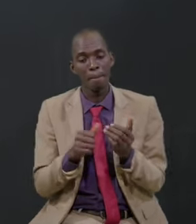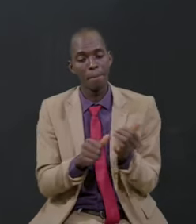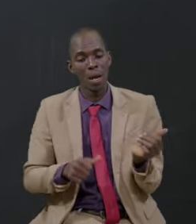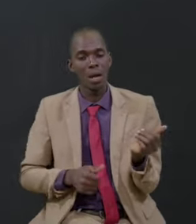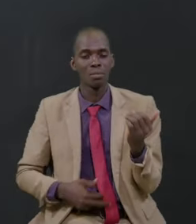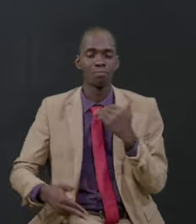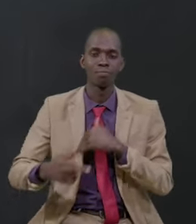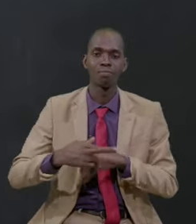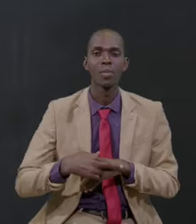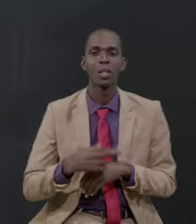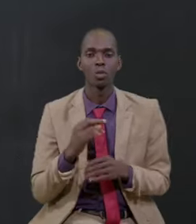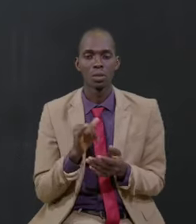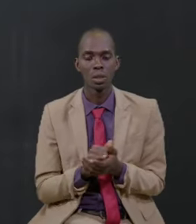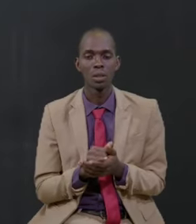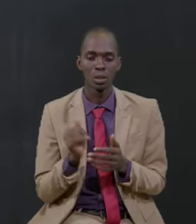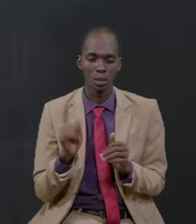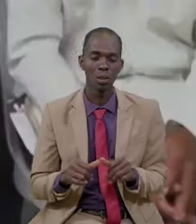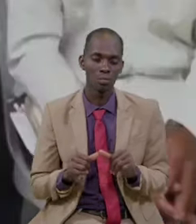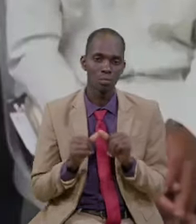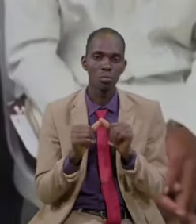Ils pourront avancer.